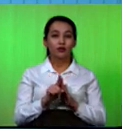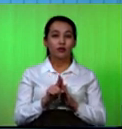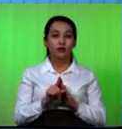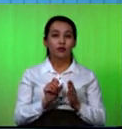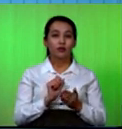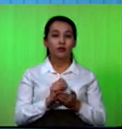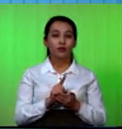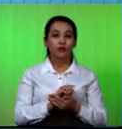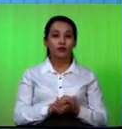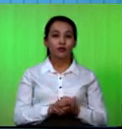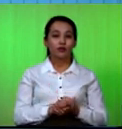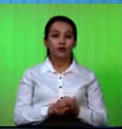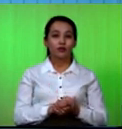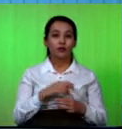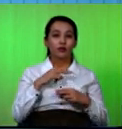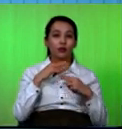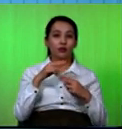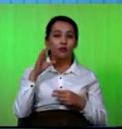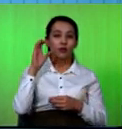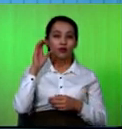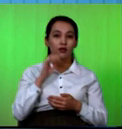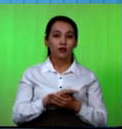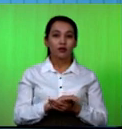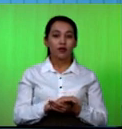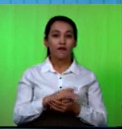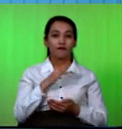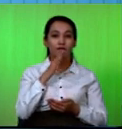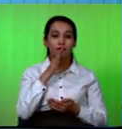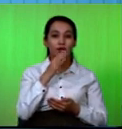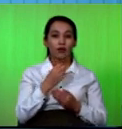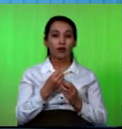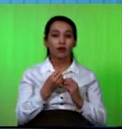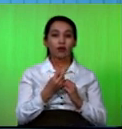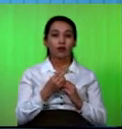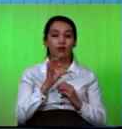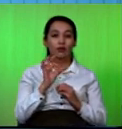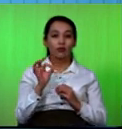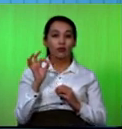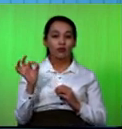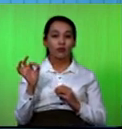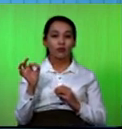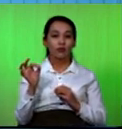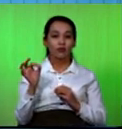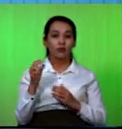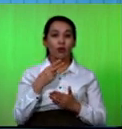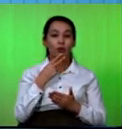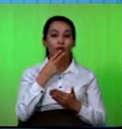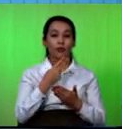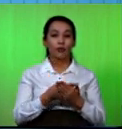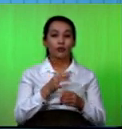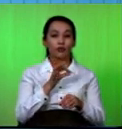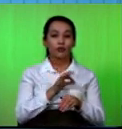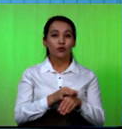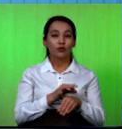beramiz. Diqqat bilan eshiting. Vaqt 12:00 ekanini ko'rsatayotgan